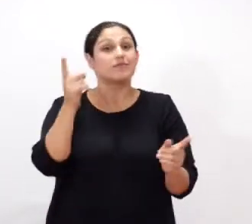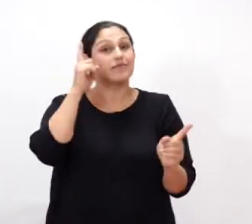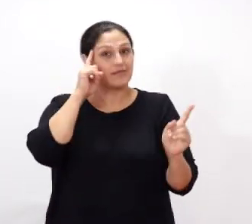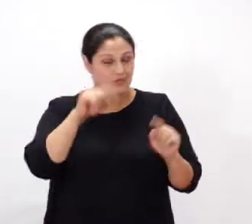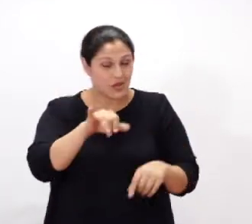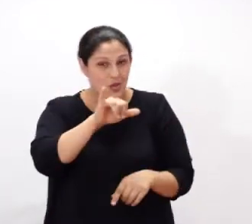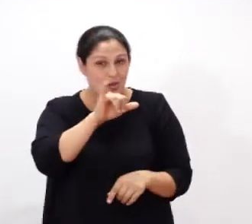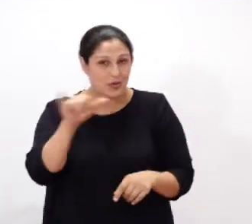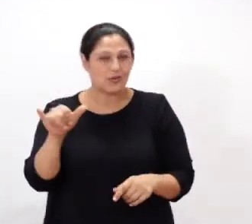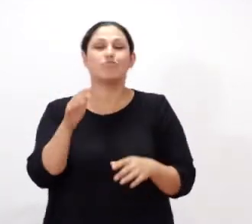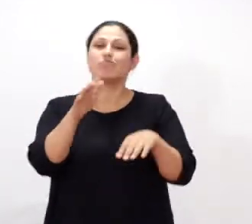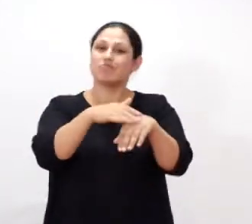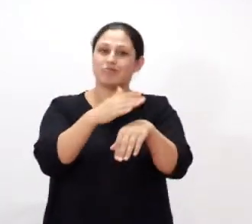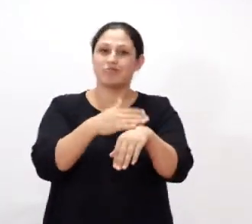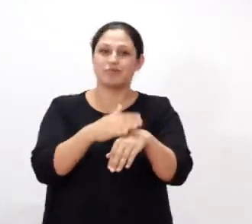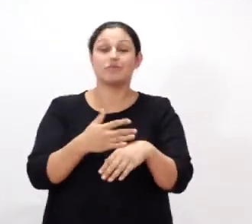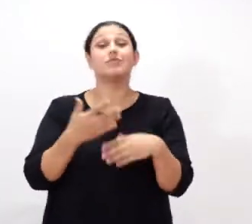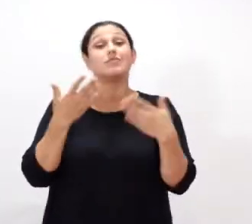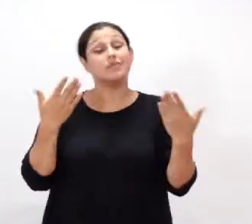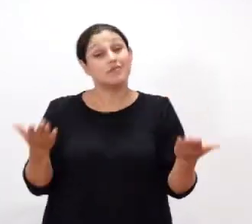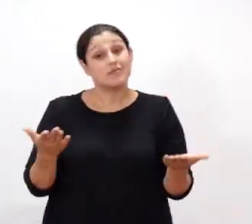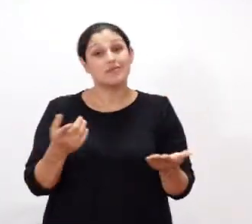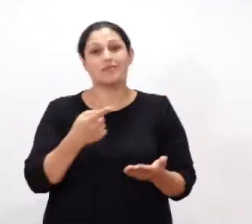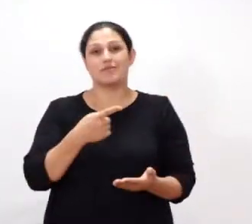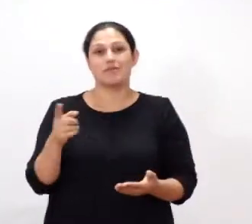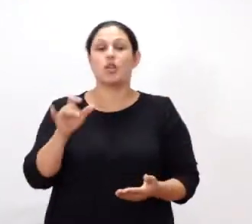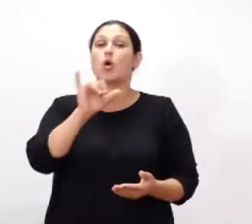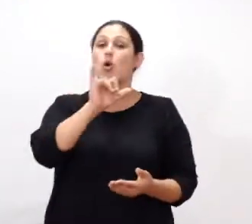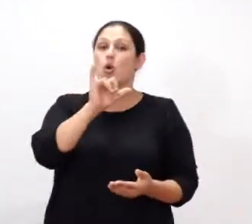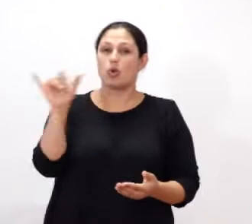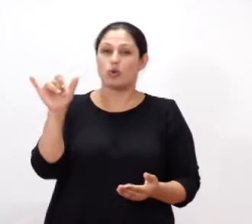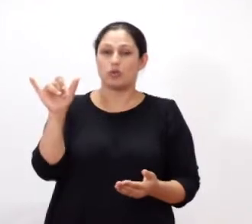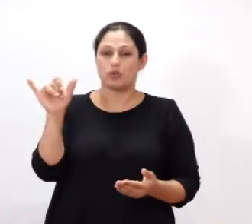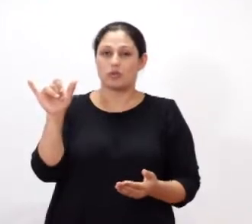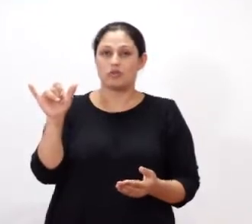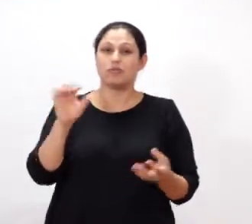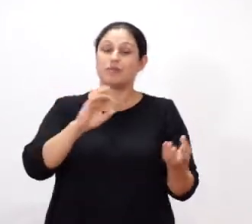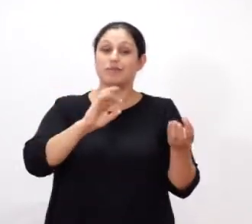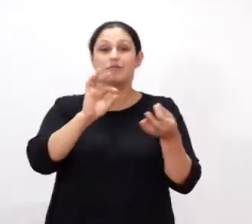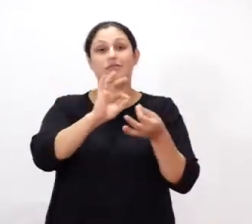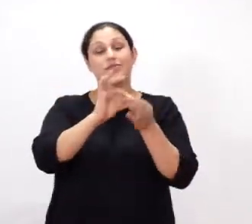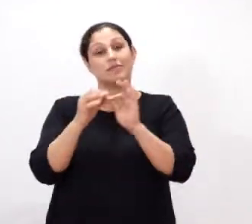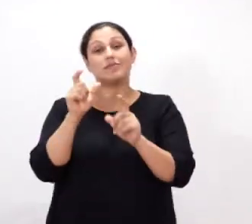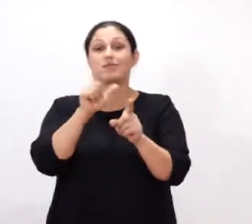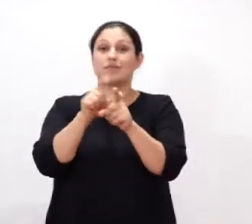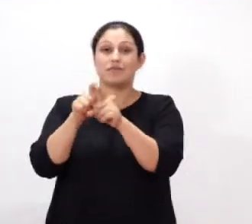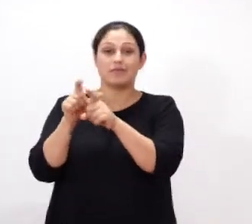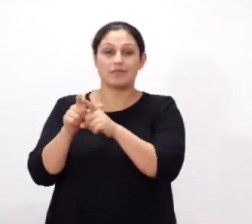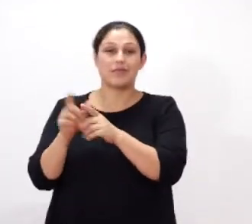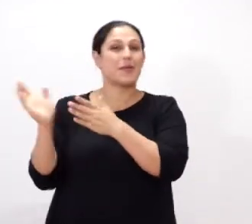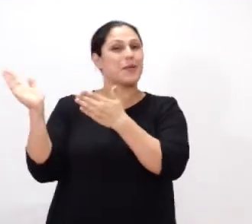شدید؟ بله آفرین این ترکی باشد با حرفی او یک چند هجا و کلمه نوشته